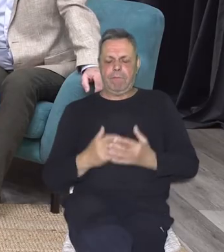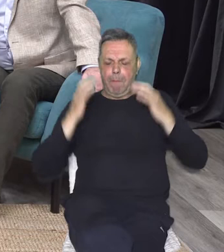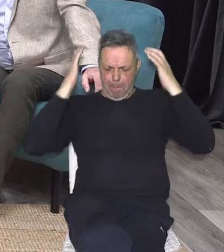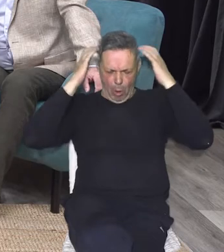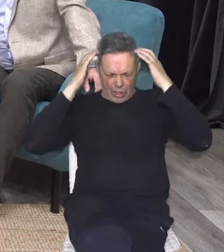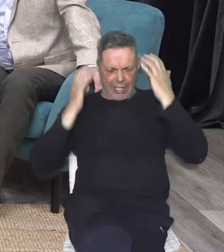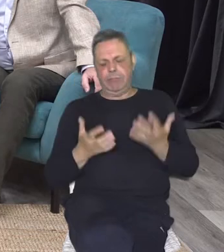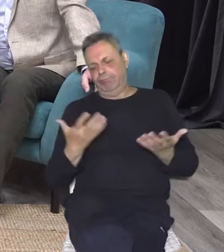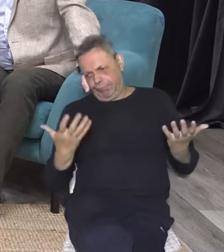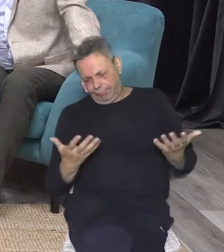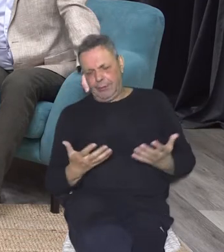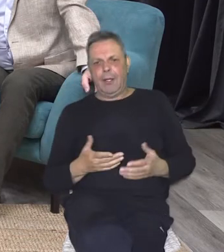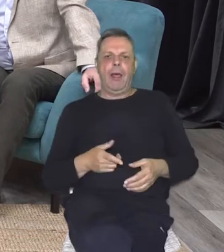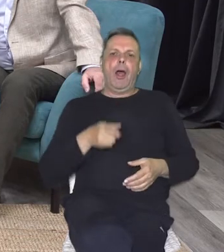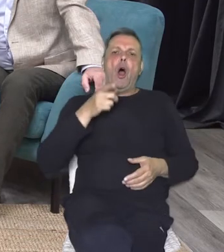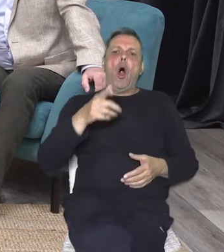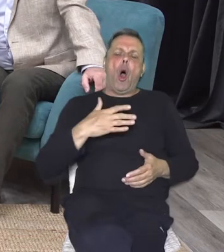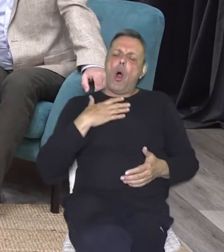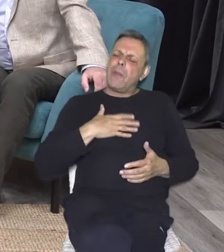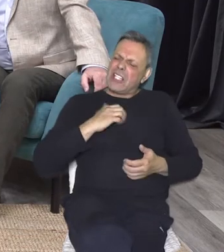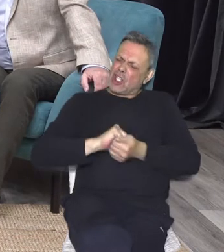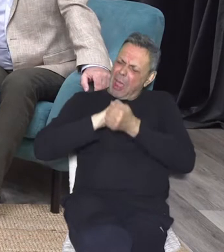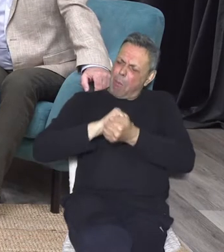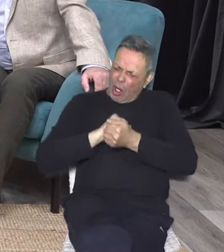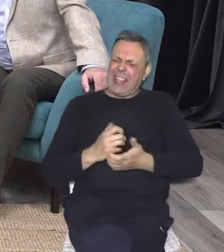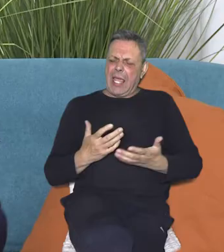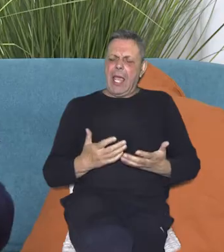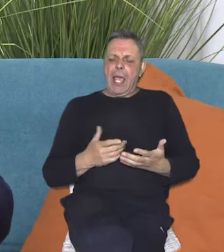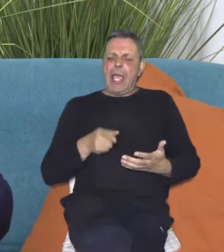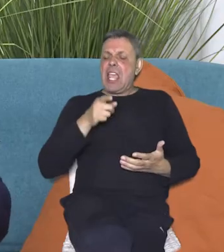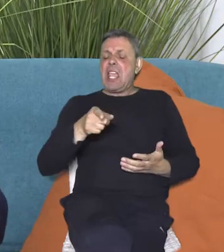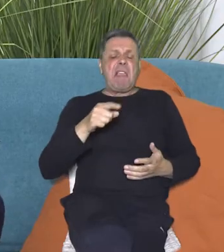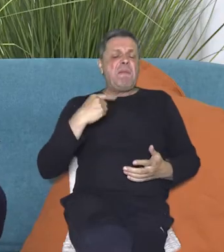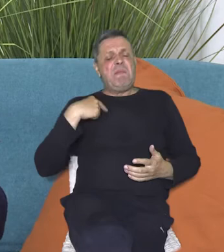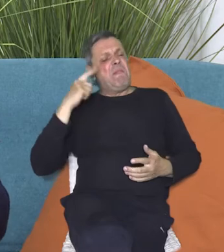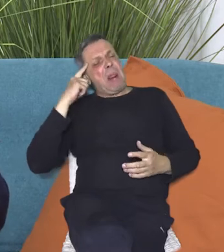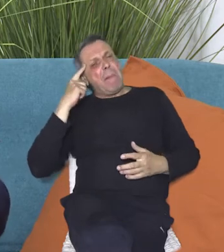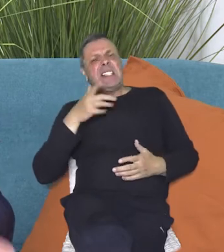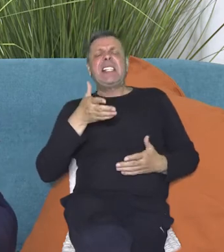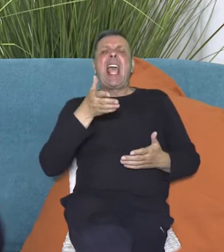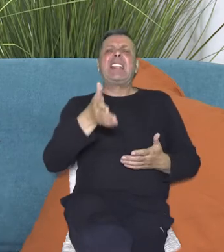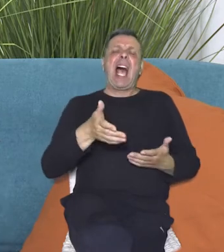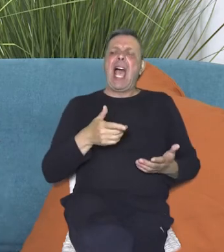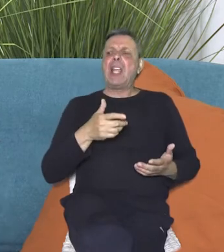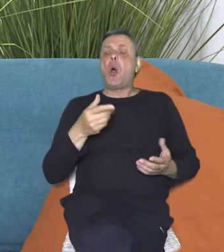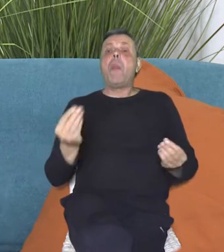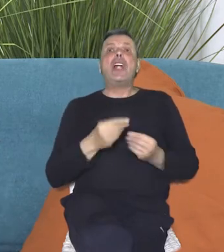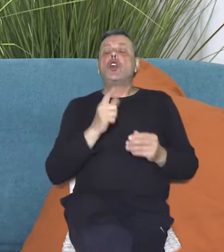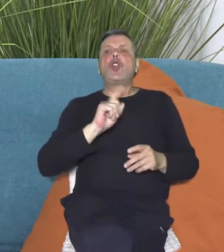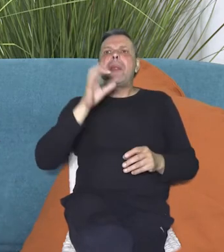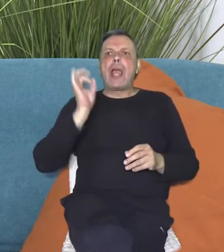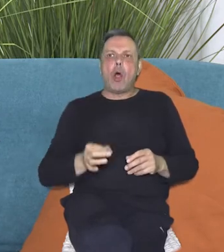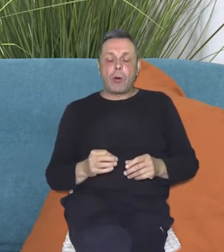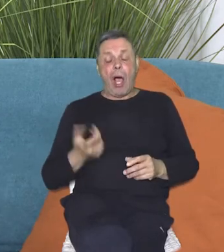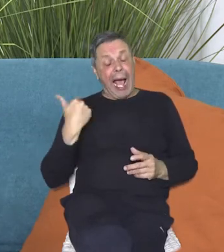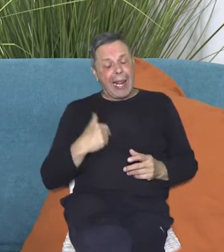funkcioniranje mozga. On se nastoji nositi sa nekim simptomima, pa se vama niti ne učini da je to nešto što ne valja, ali